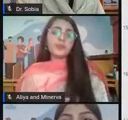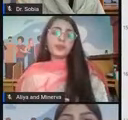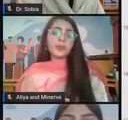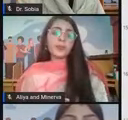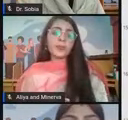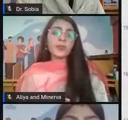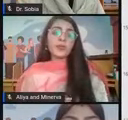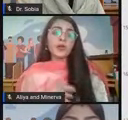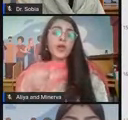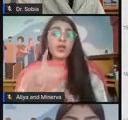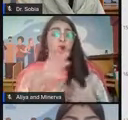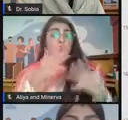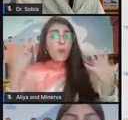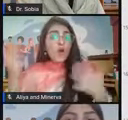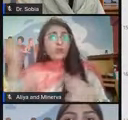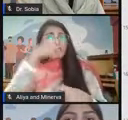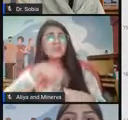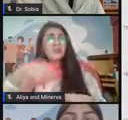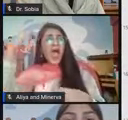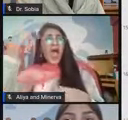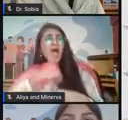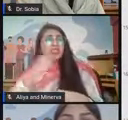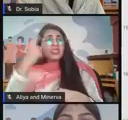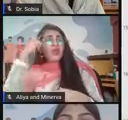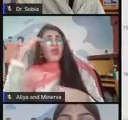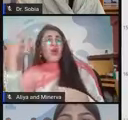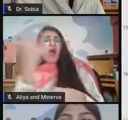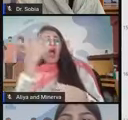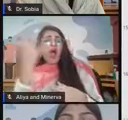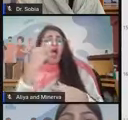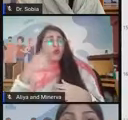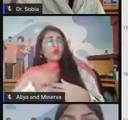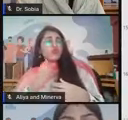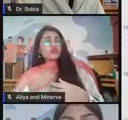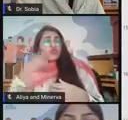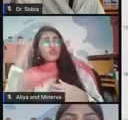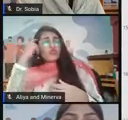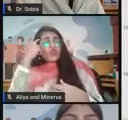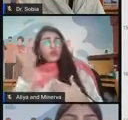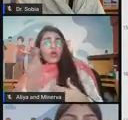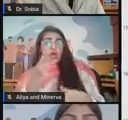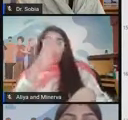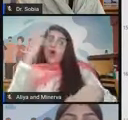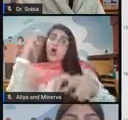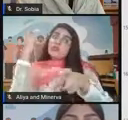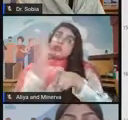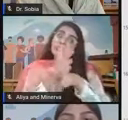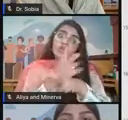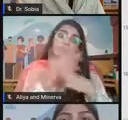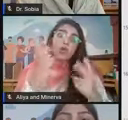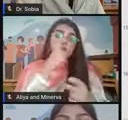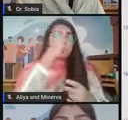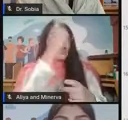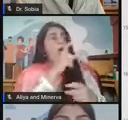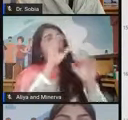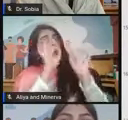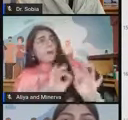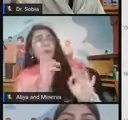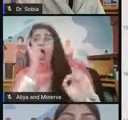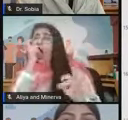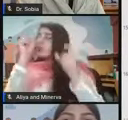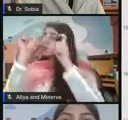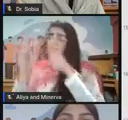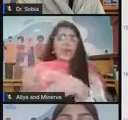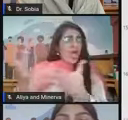There is a major misconception that breast cancer is strictly related to women. ये मर्दों को नहीं